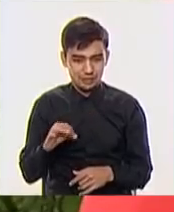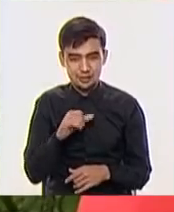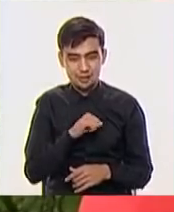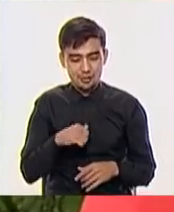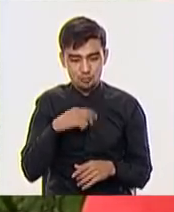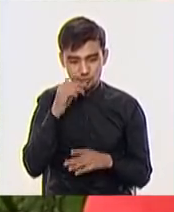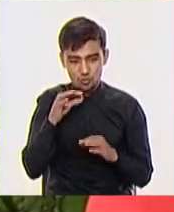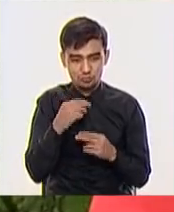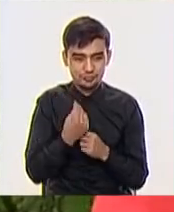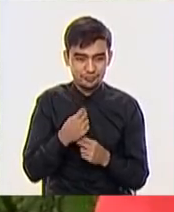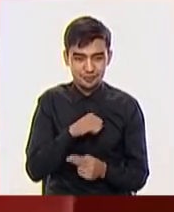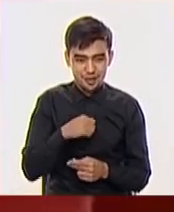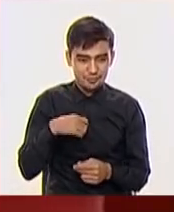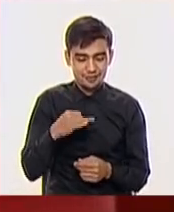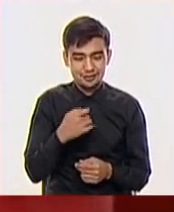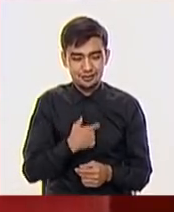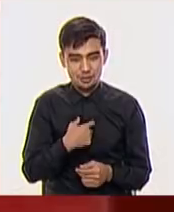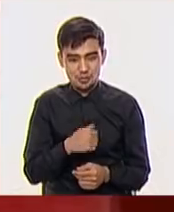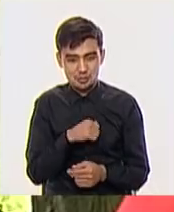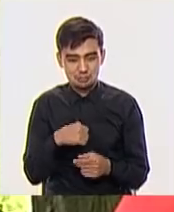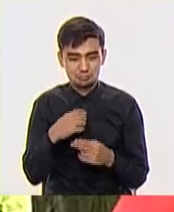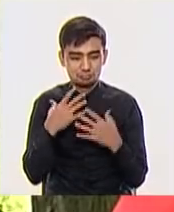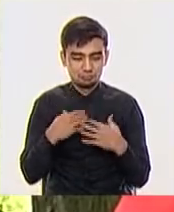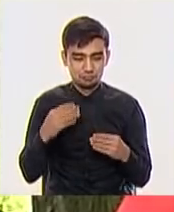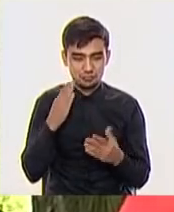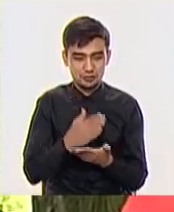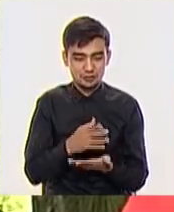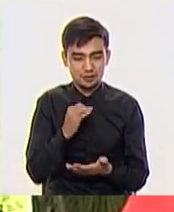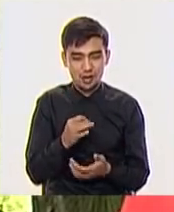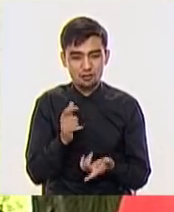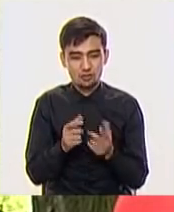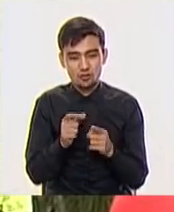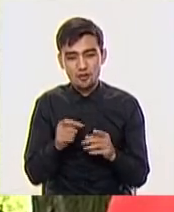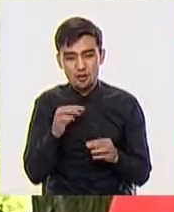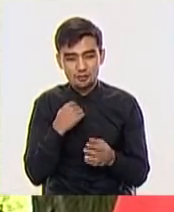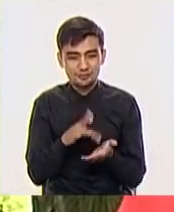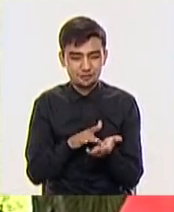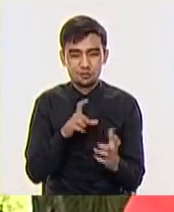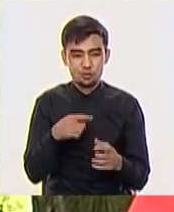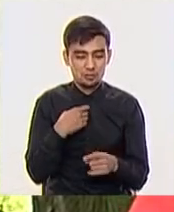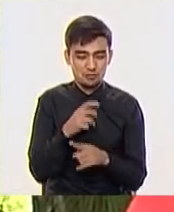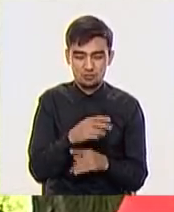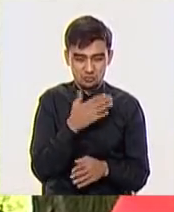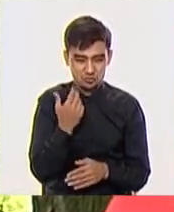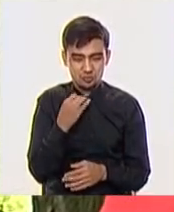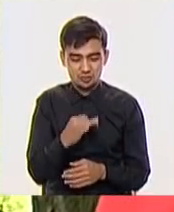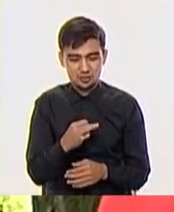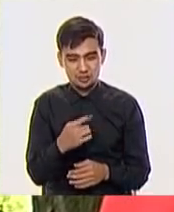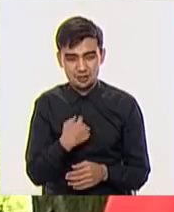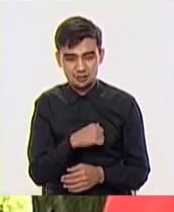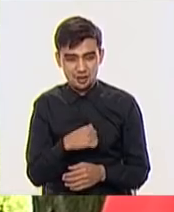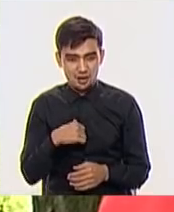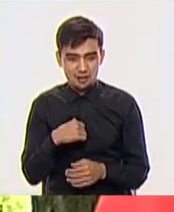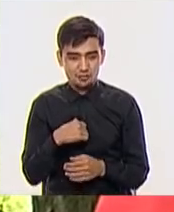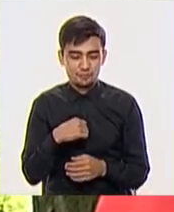өзі ем-дом жасап өз өзін жазып алады екен. Сөздің шындығы керек, ол бақсы балгерлерге мен бармаймын. Өзім